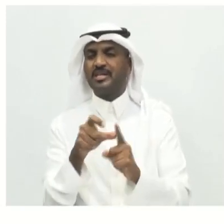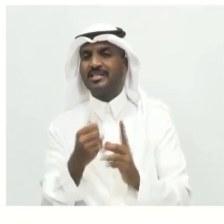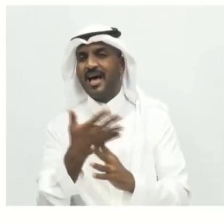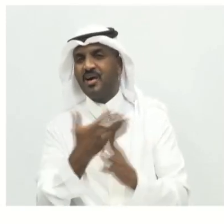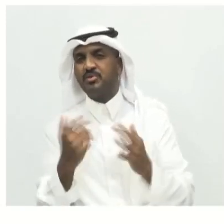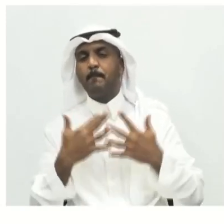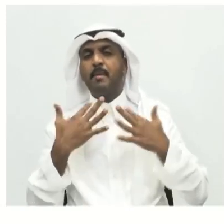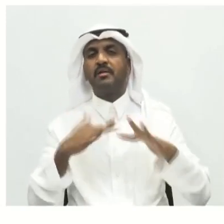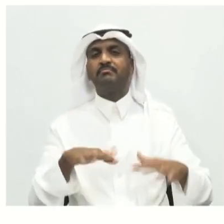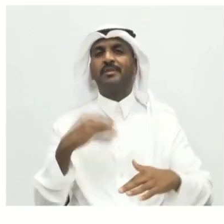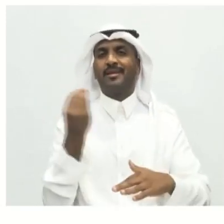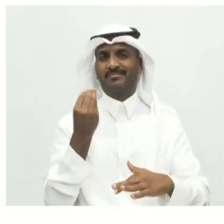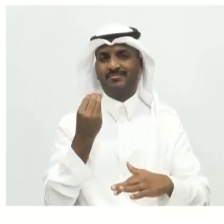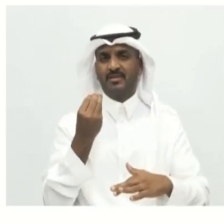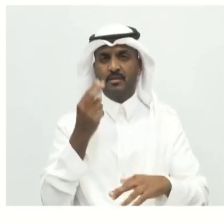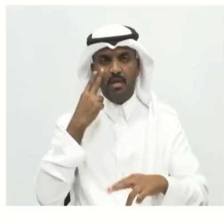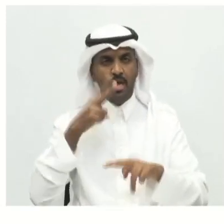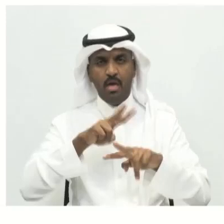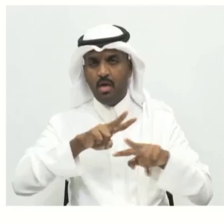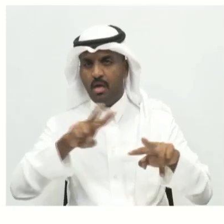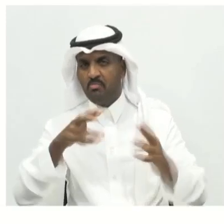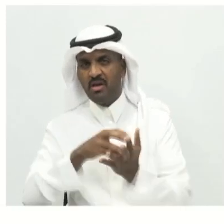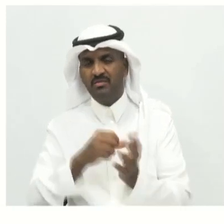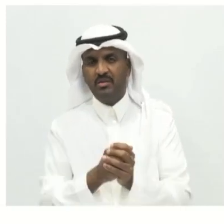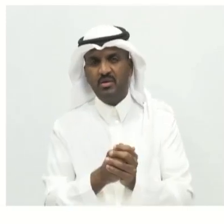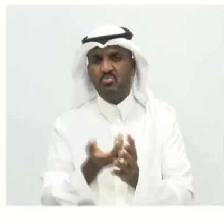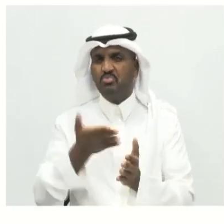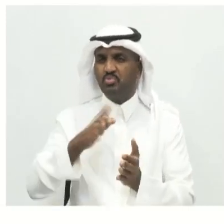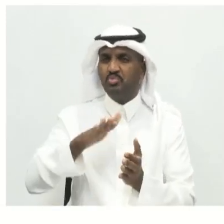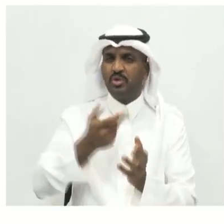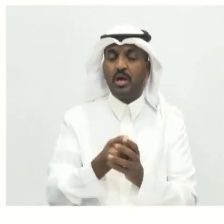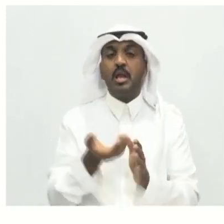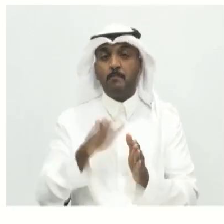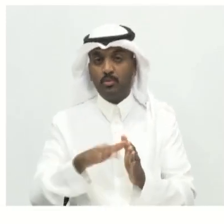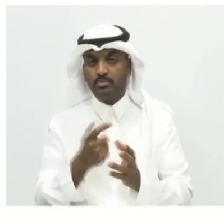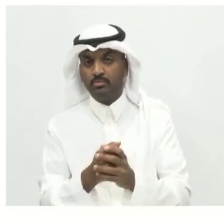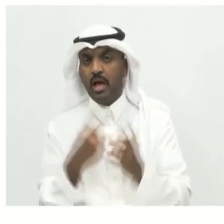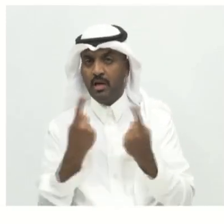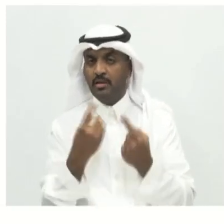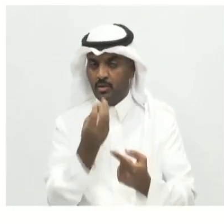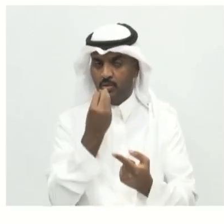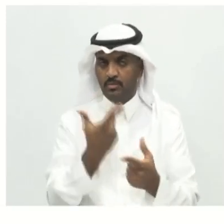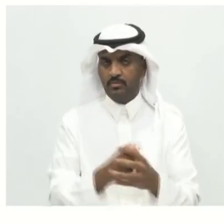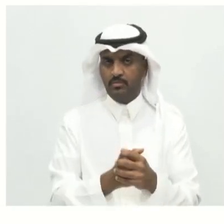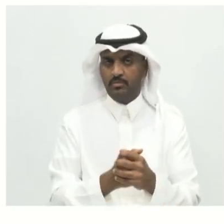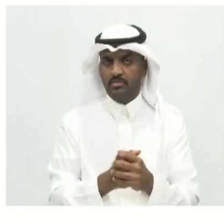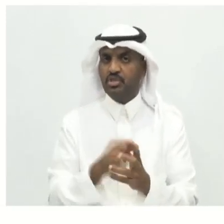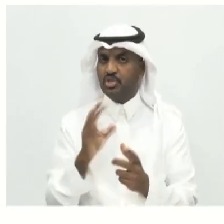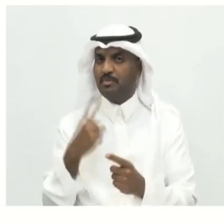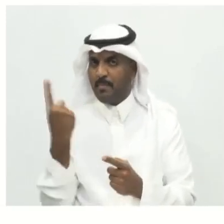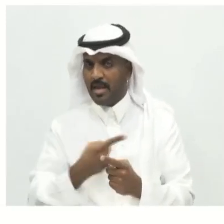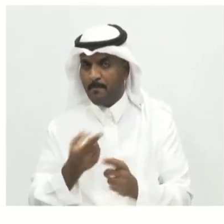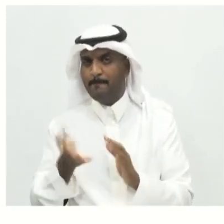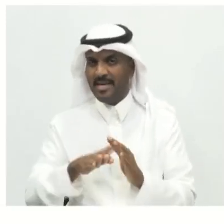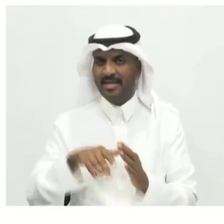الى البر في رحله ثم تاه في الصحراء واوشك على الموت هل يجوز له ان ياكل من الحرام من هذه